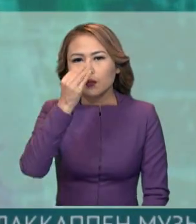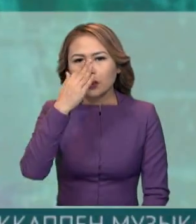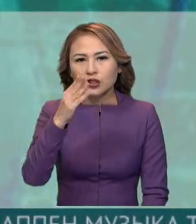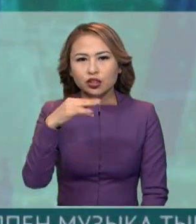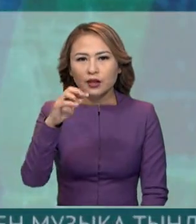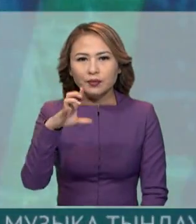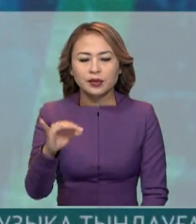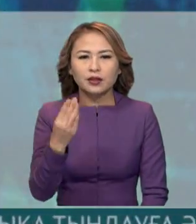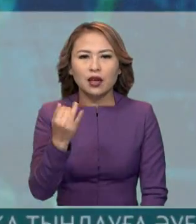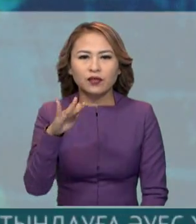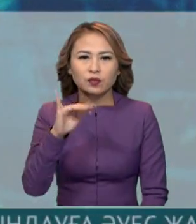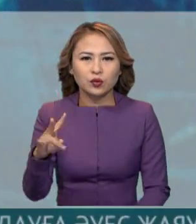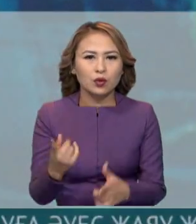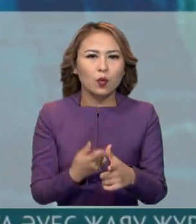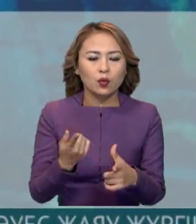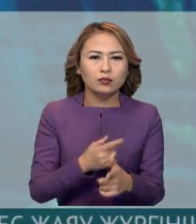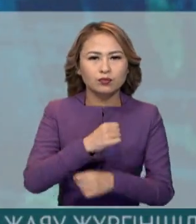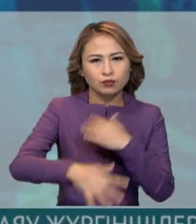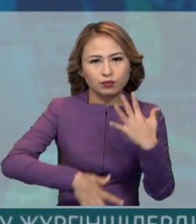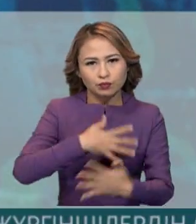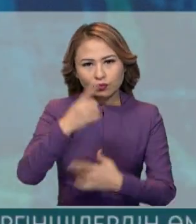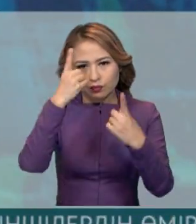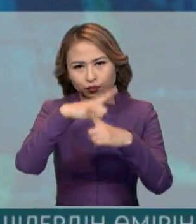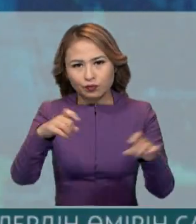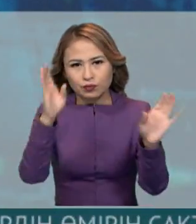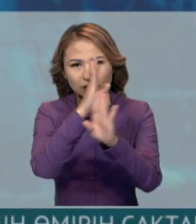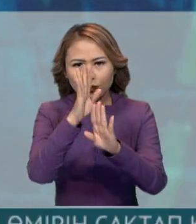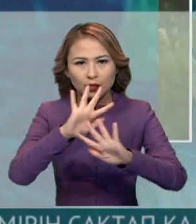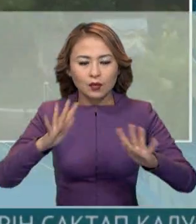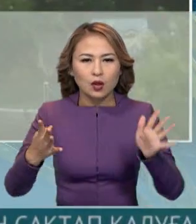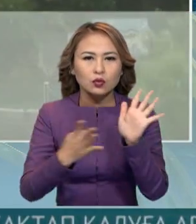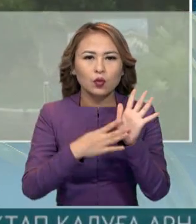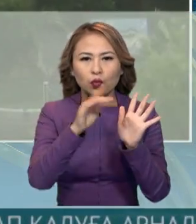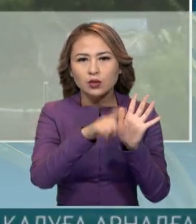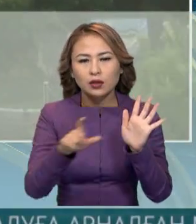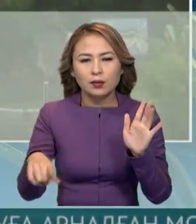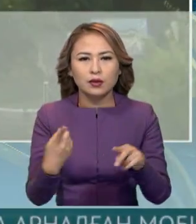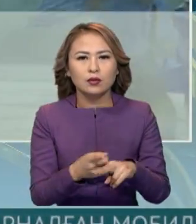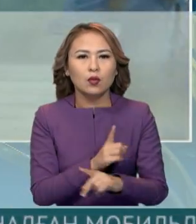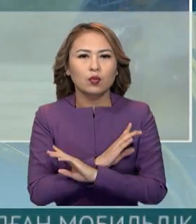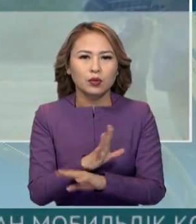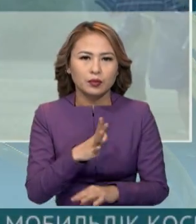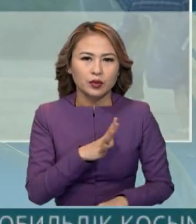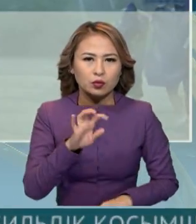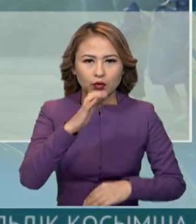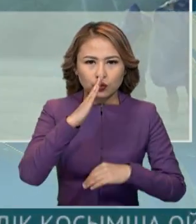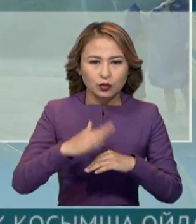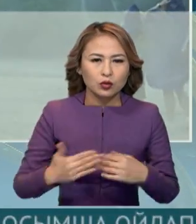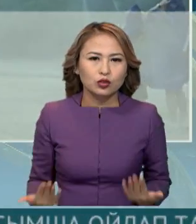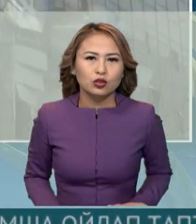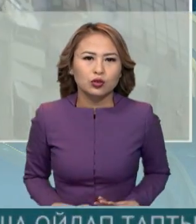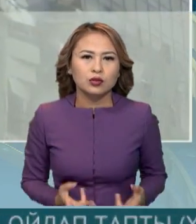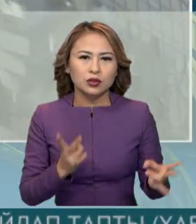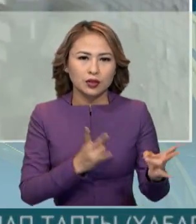Жапонияда Джеби тайфуны ойран салды. Соңғы мәліметтерге сай, табиғат апатының салдарынан 9 адам қаза тапты. 400-ге жуық